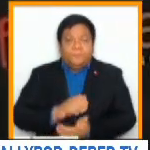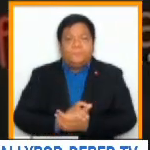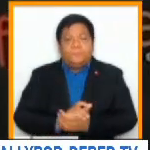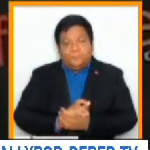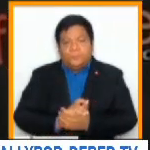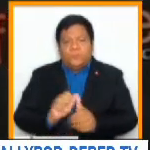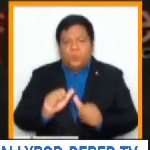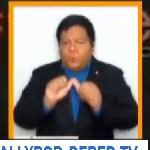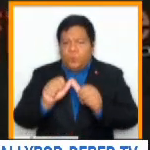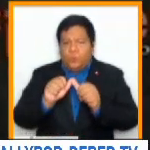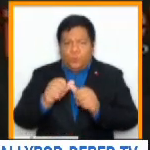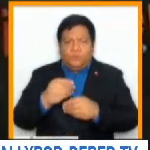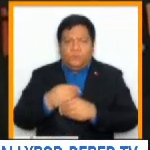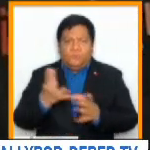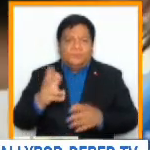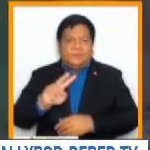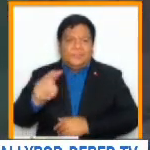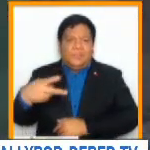ikalawang dose.